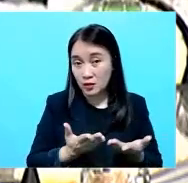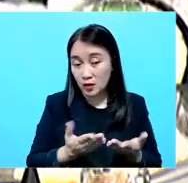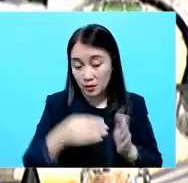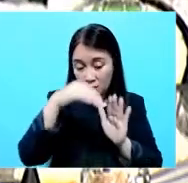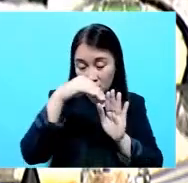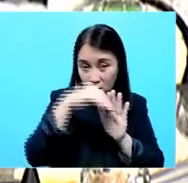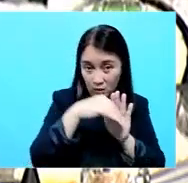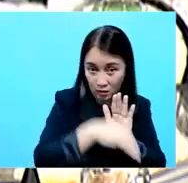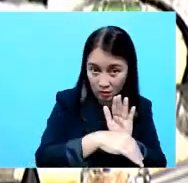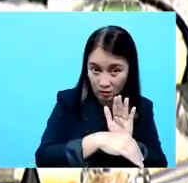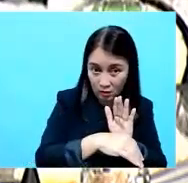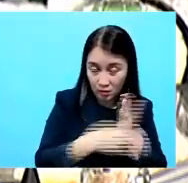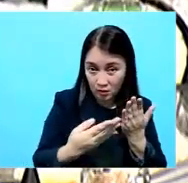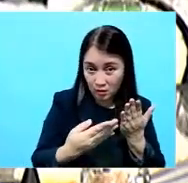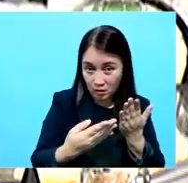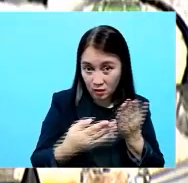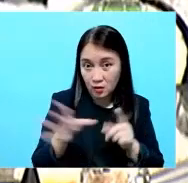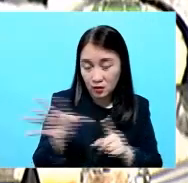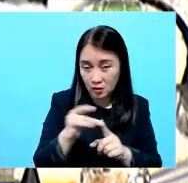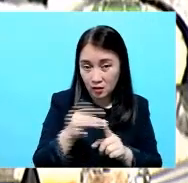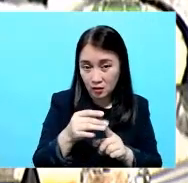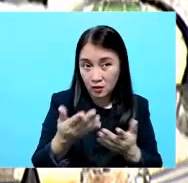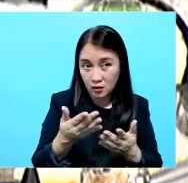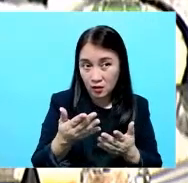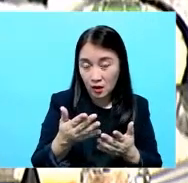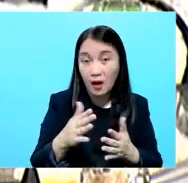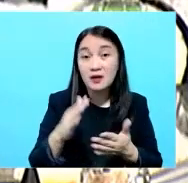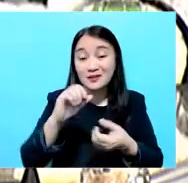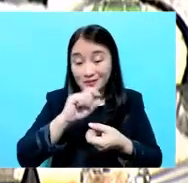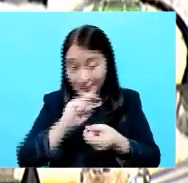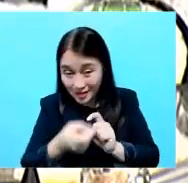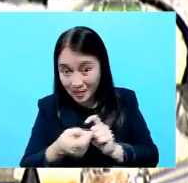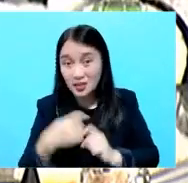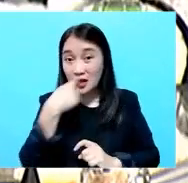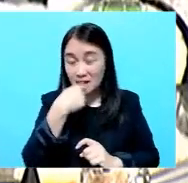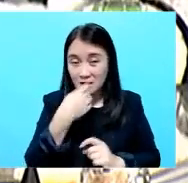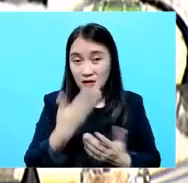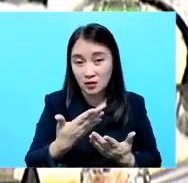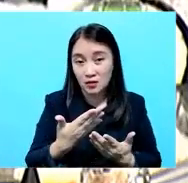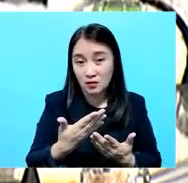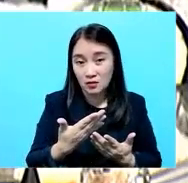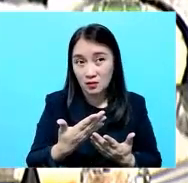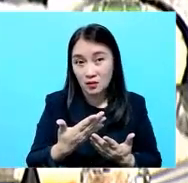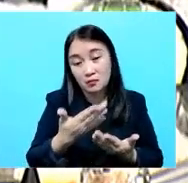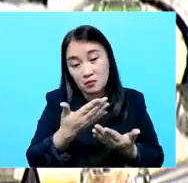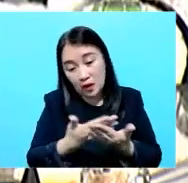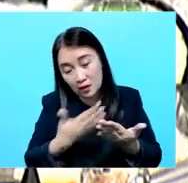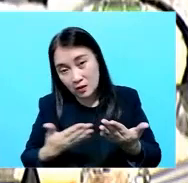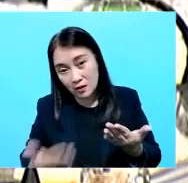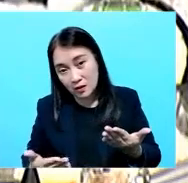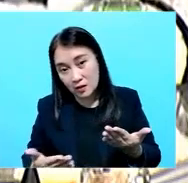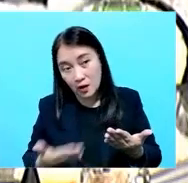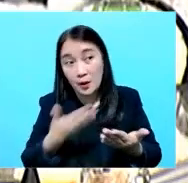po yung guidelines natin for testing. That's one. Kaya medyo bumaba po yung demand. Kaya po yung ating pagpo-procure ay hindi po